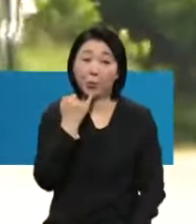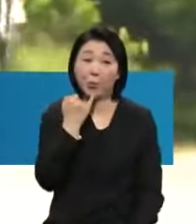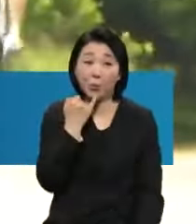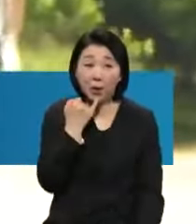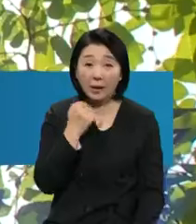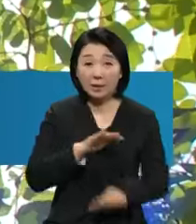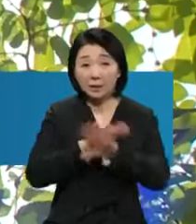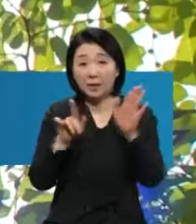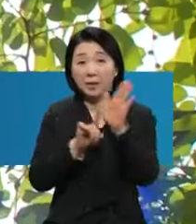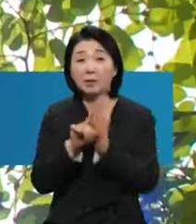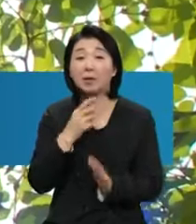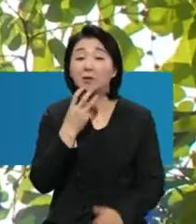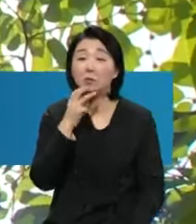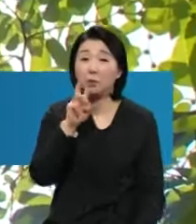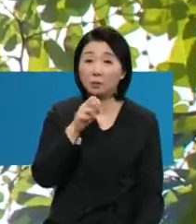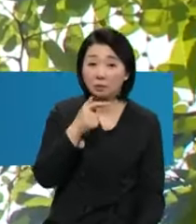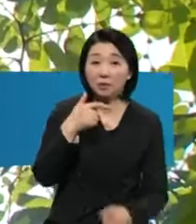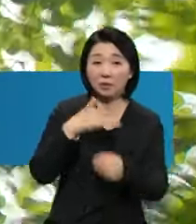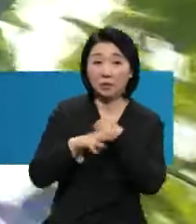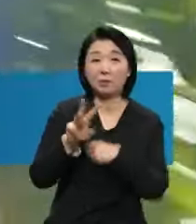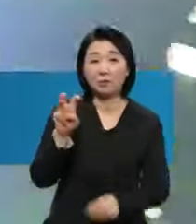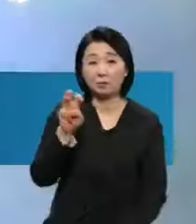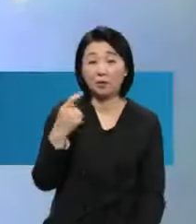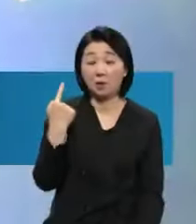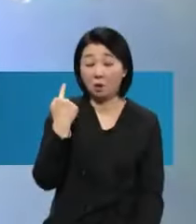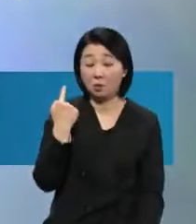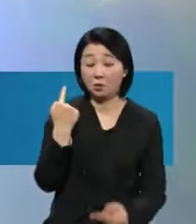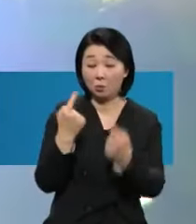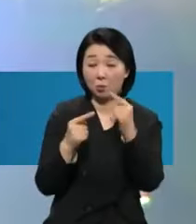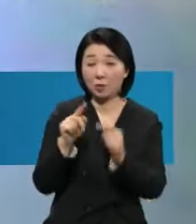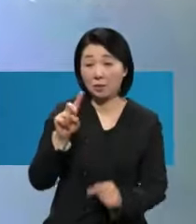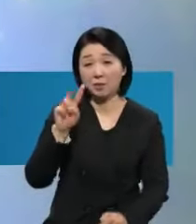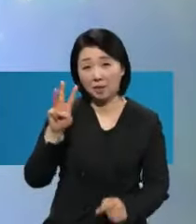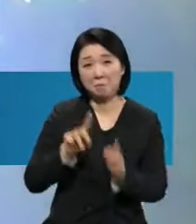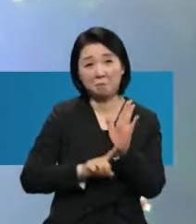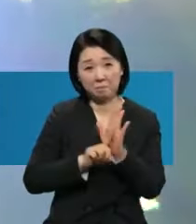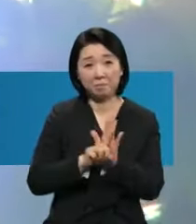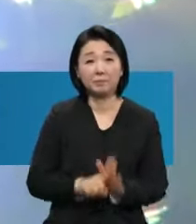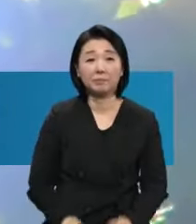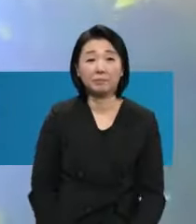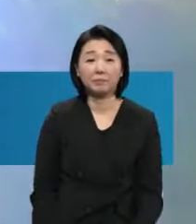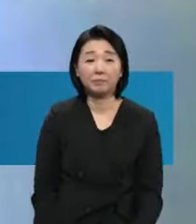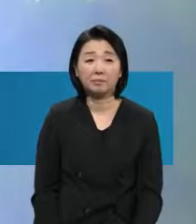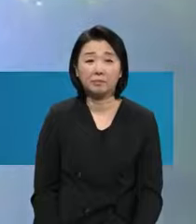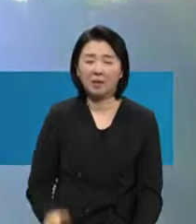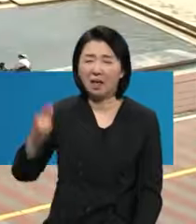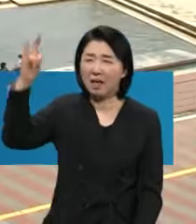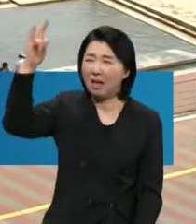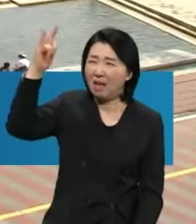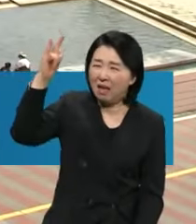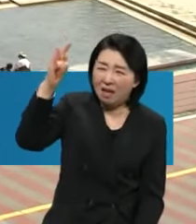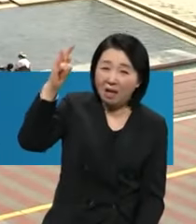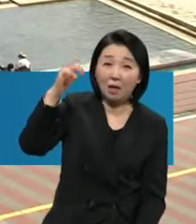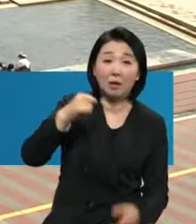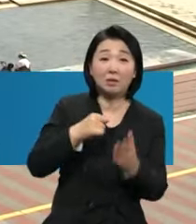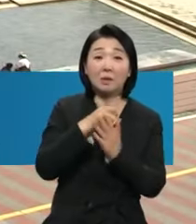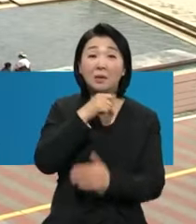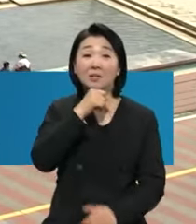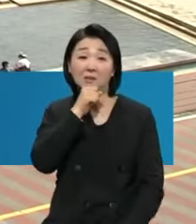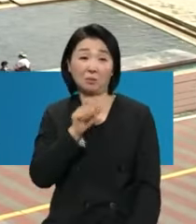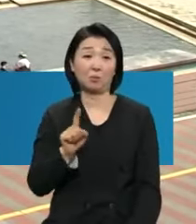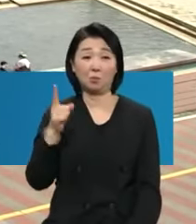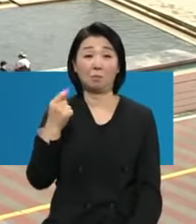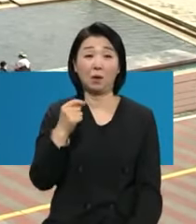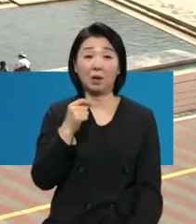기온은 서울이 27도, 대구 30도 등으로 어제보다 2도에서 3도 높겠습니다. 강한 햇빛 때문에 자외선 지수가